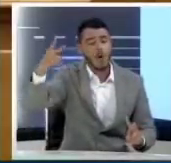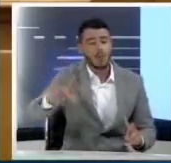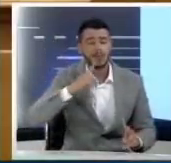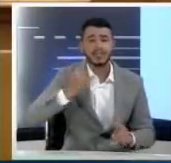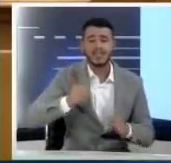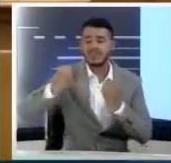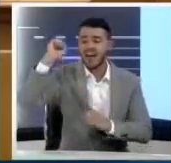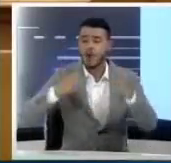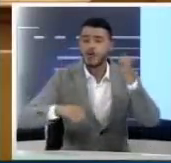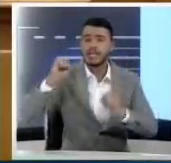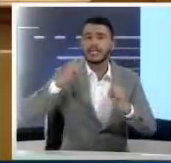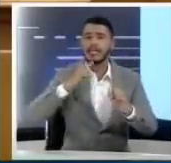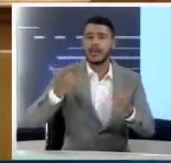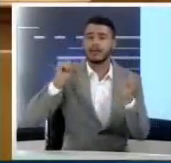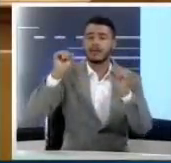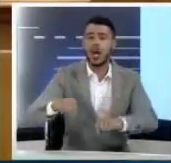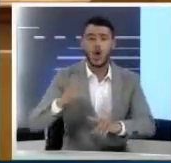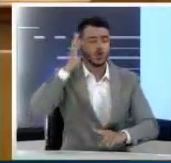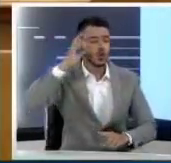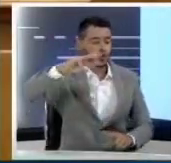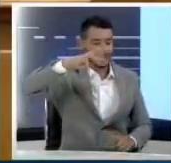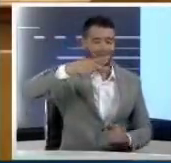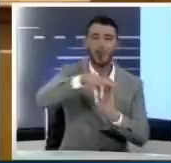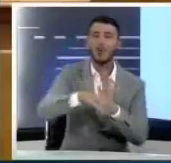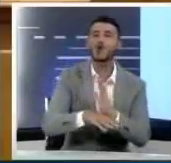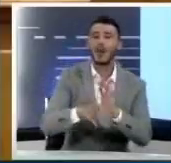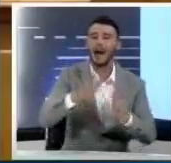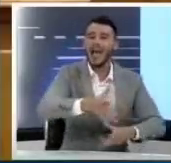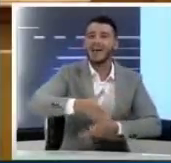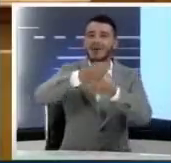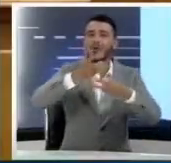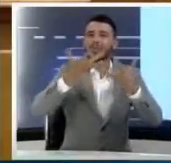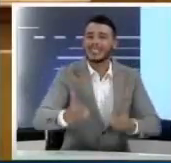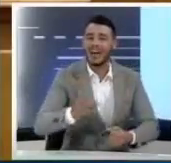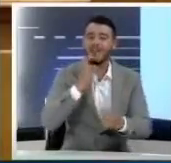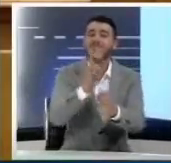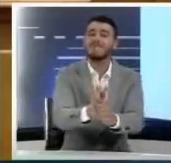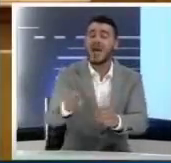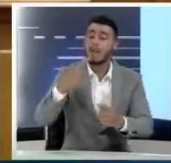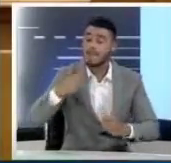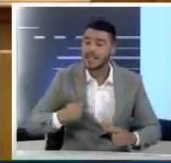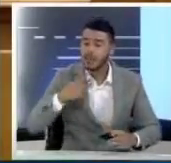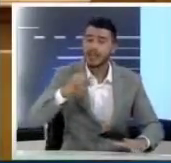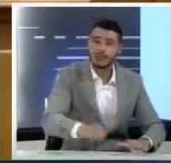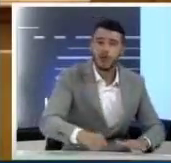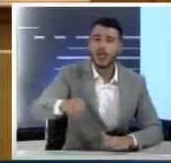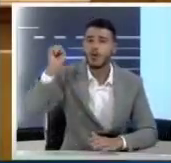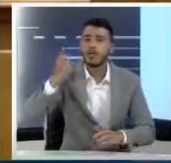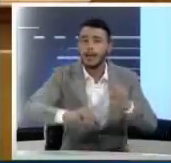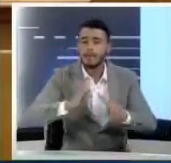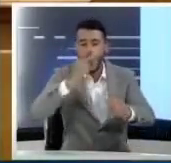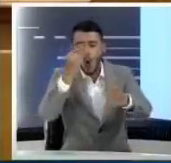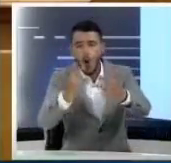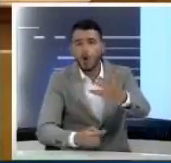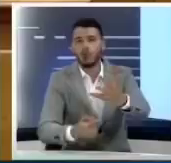αντιρρήσεις στην ολοκλήρωση του τρίτου προγράμματος, αυτά που έχουν μείνει. Δεν λέω για τις ιδιωτικοποιήσεις, λέω για τα άλλα,